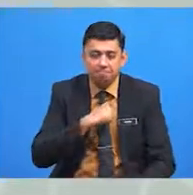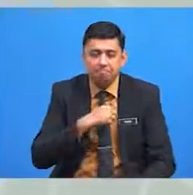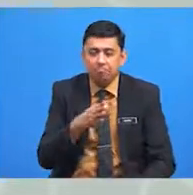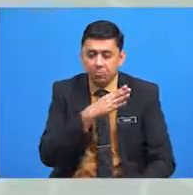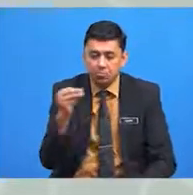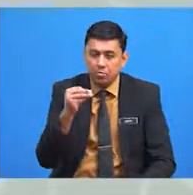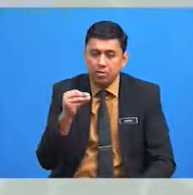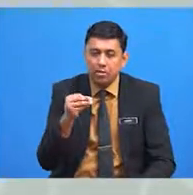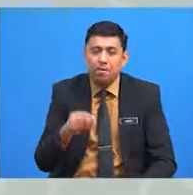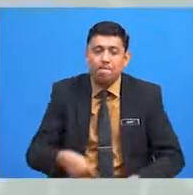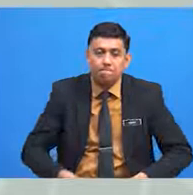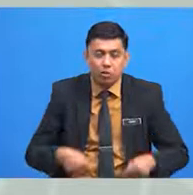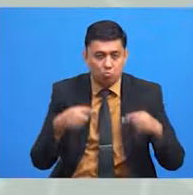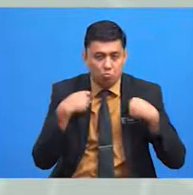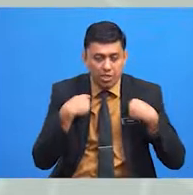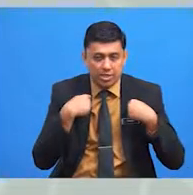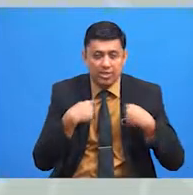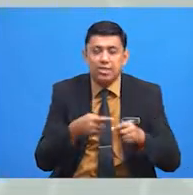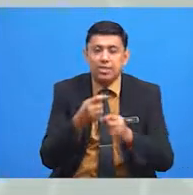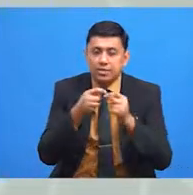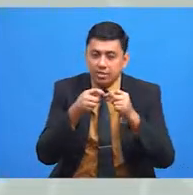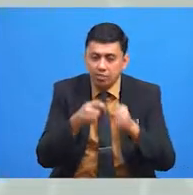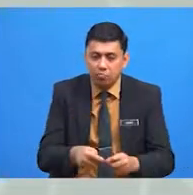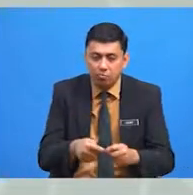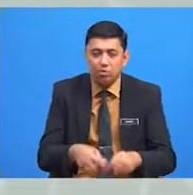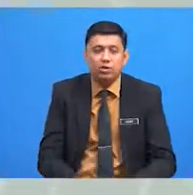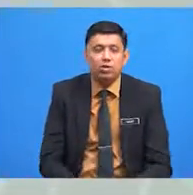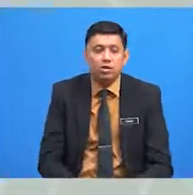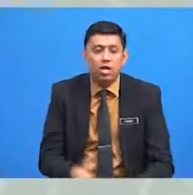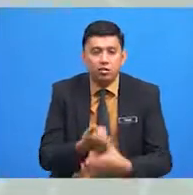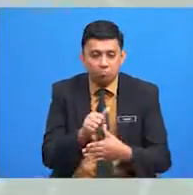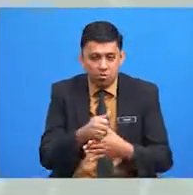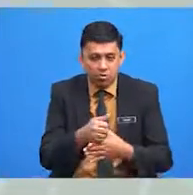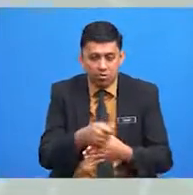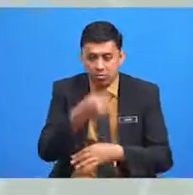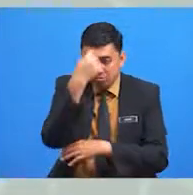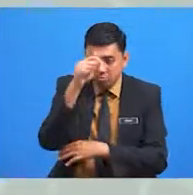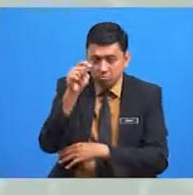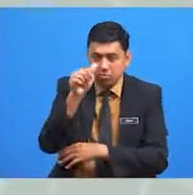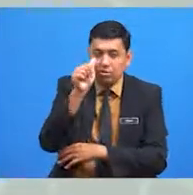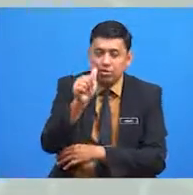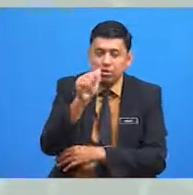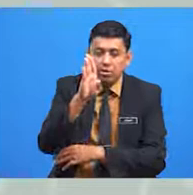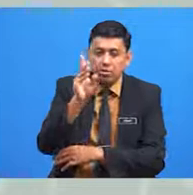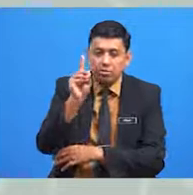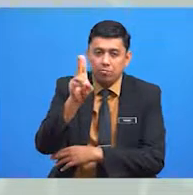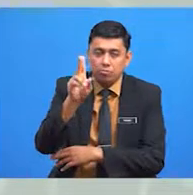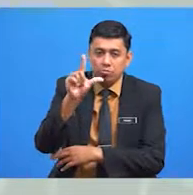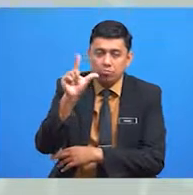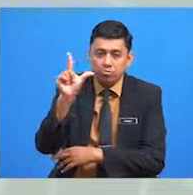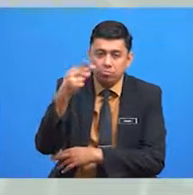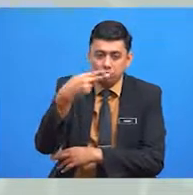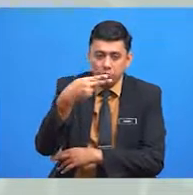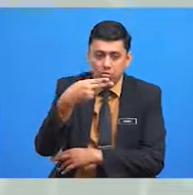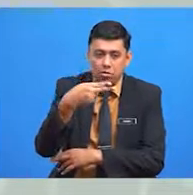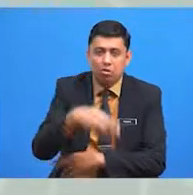dan pertubuhan tertentu. Antara tokohnya ialah Abdullah bin Abdul Kadir Munshi,